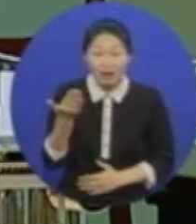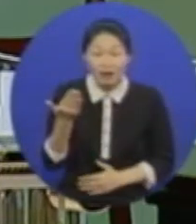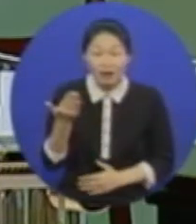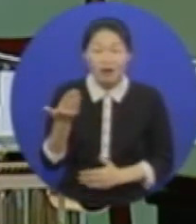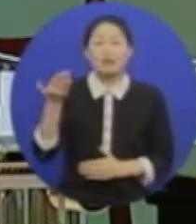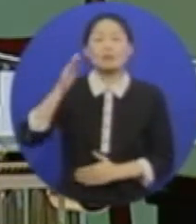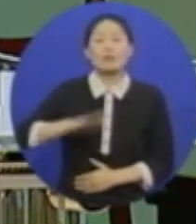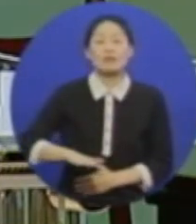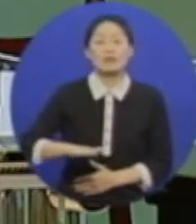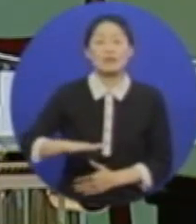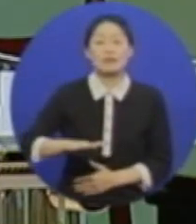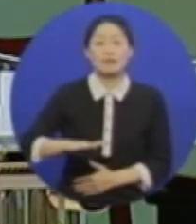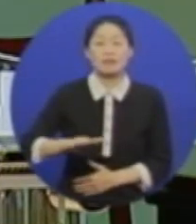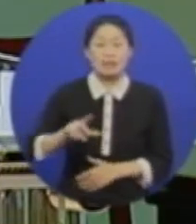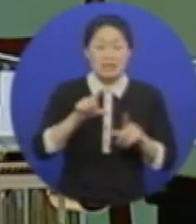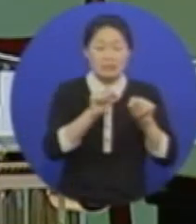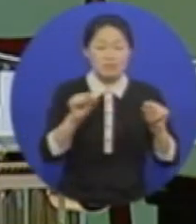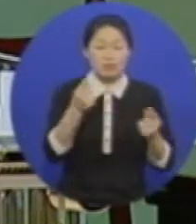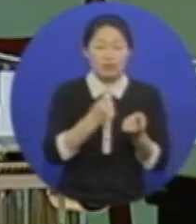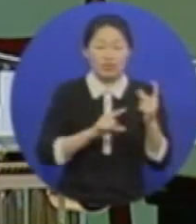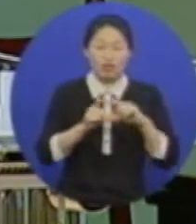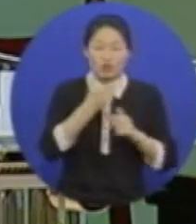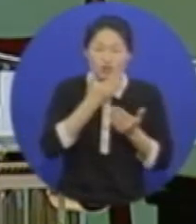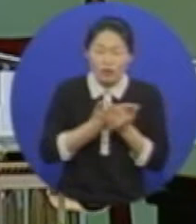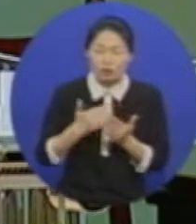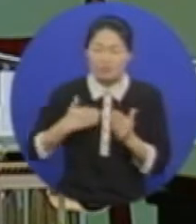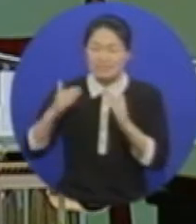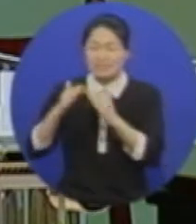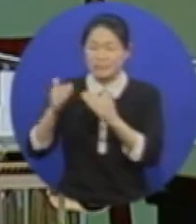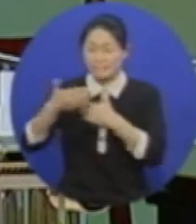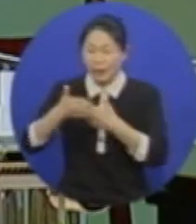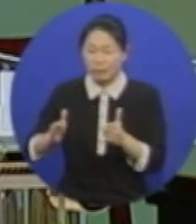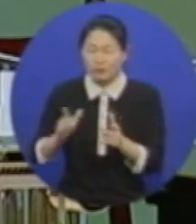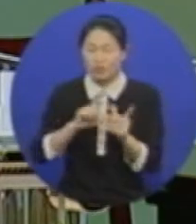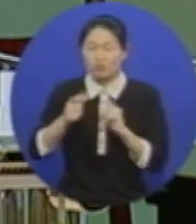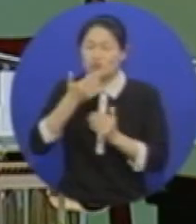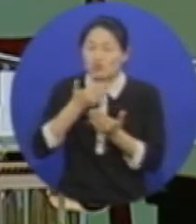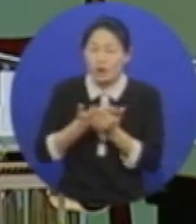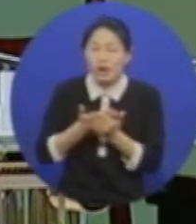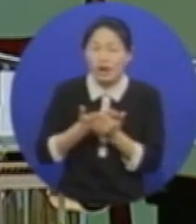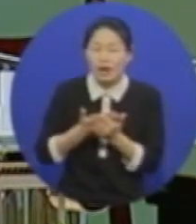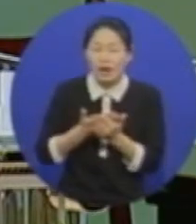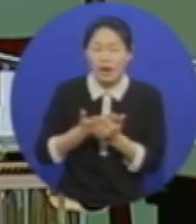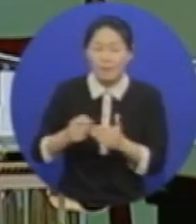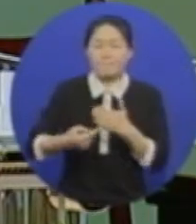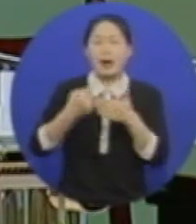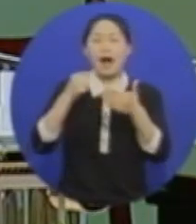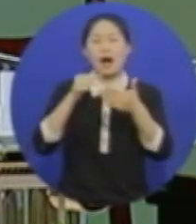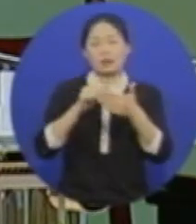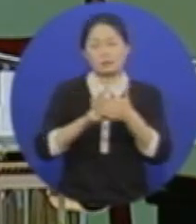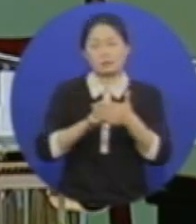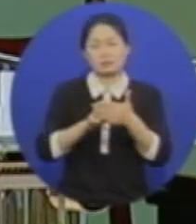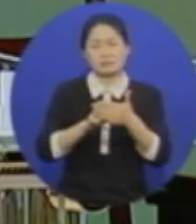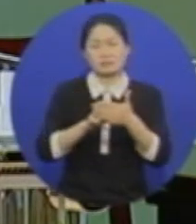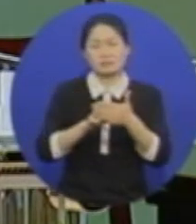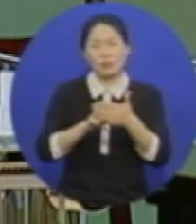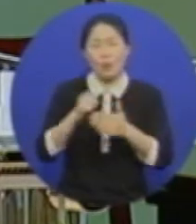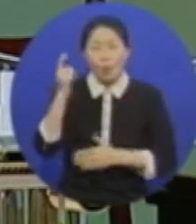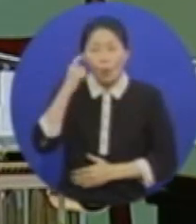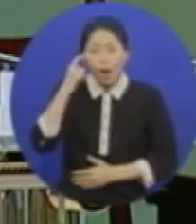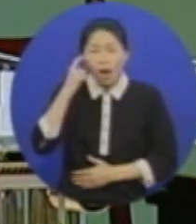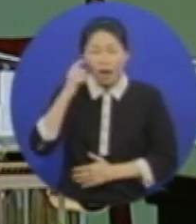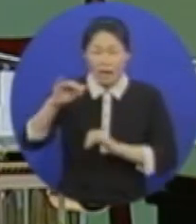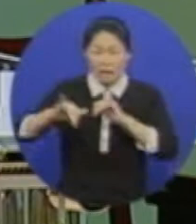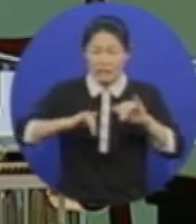그런데 음식보다 더 중요하고 우리집 안방 보다 더 중요한 마음은 말입니다 왜